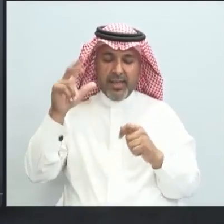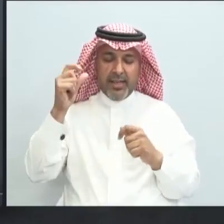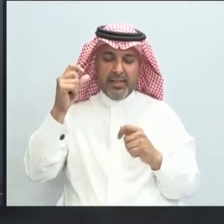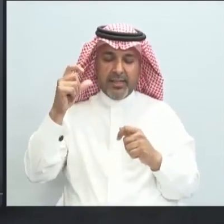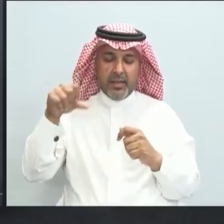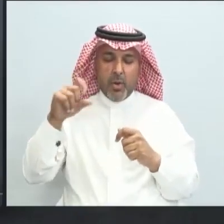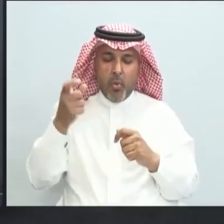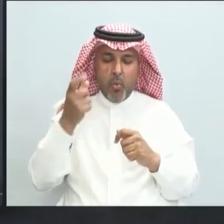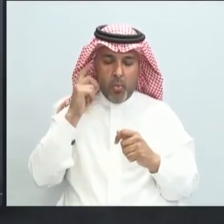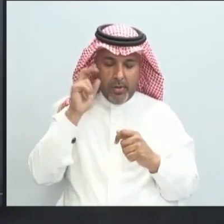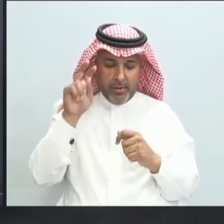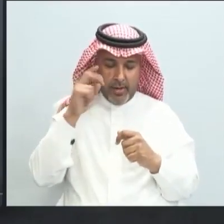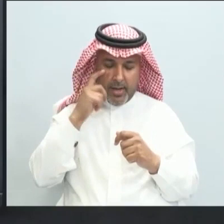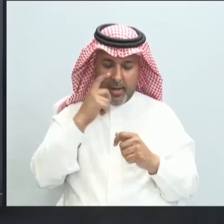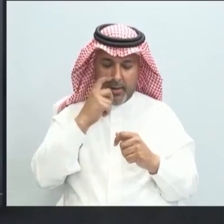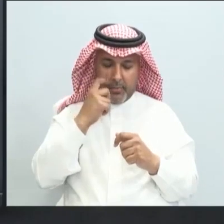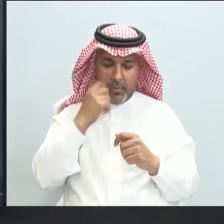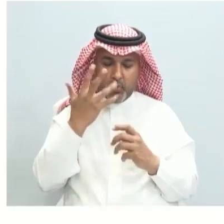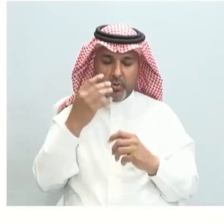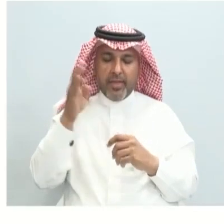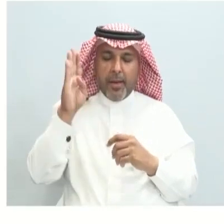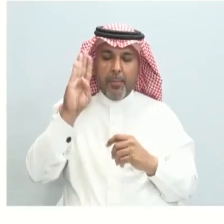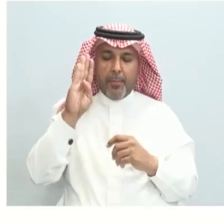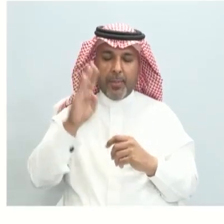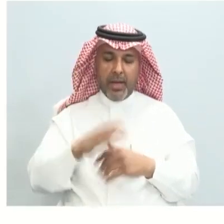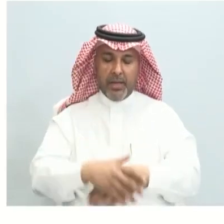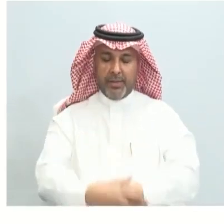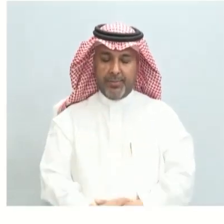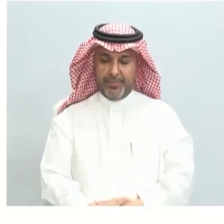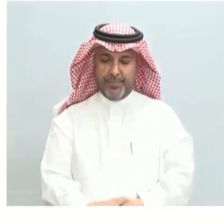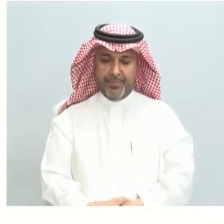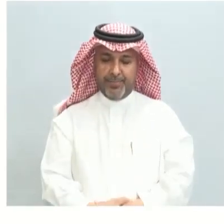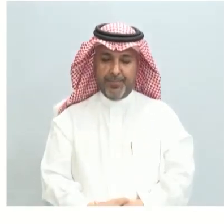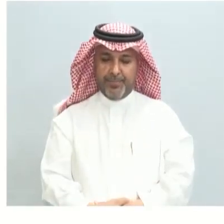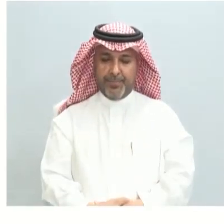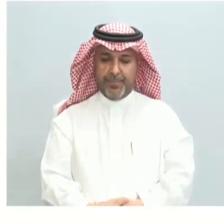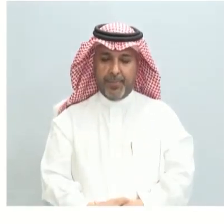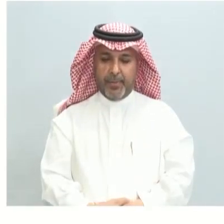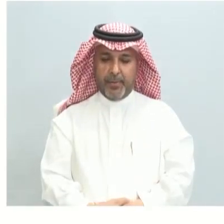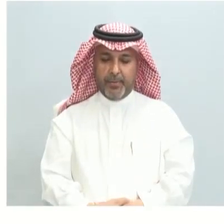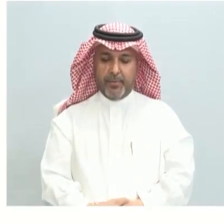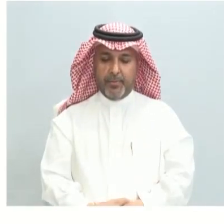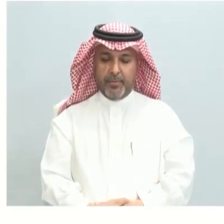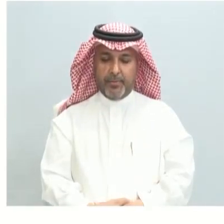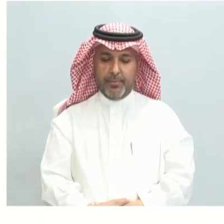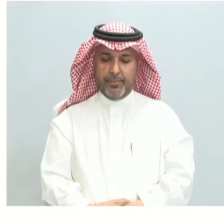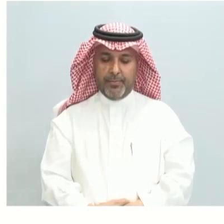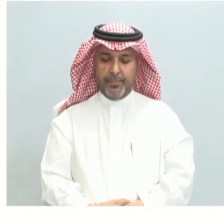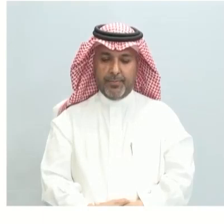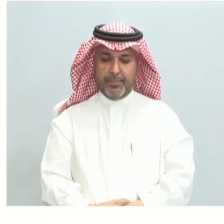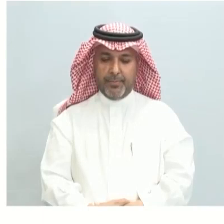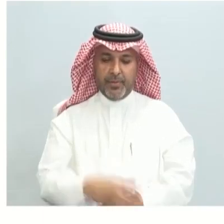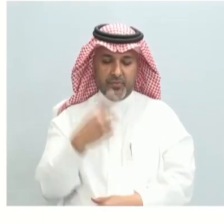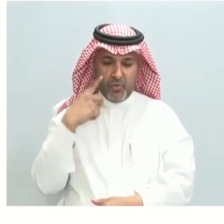كم؟ بيكون 180 على القيمة المطلقة للـ B مثل ما احنا شفنا بهذا الشكل وبالتالي لو جابلي